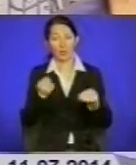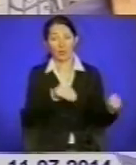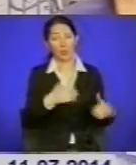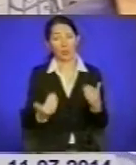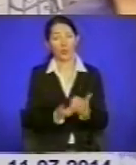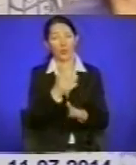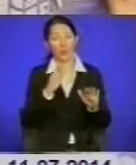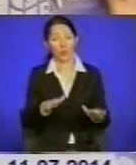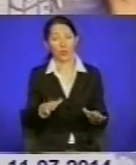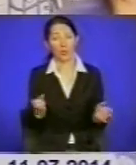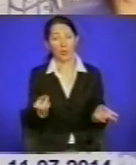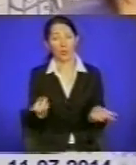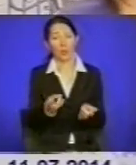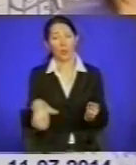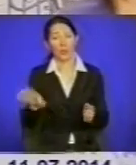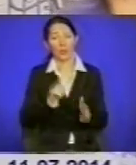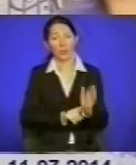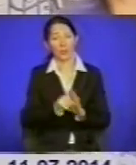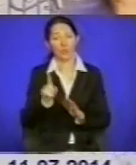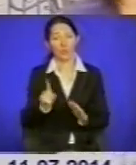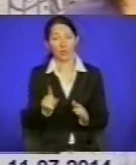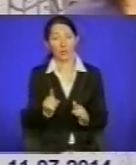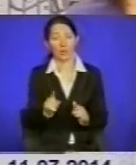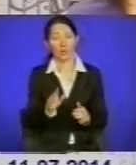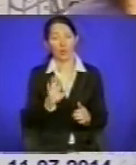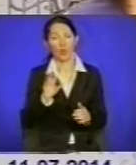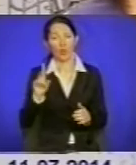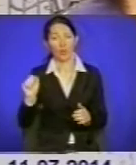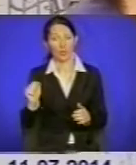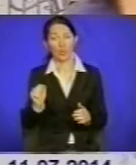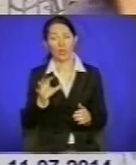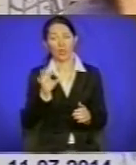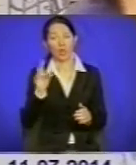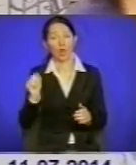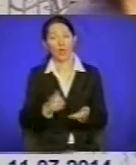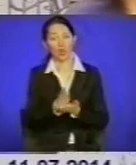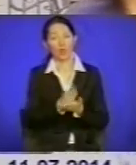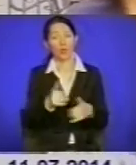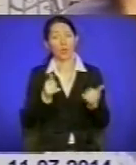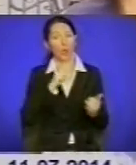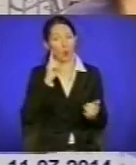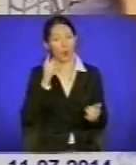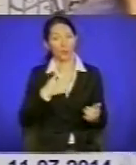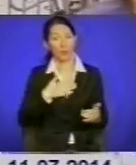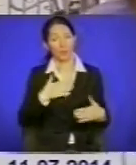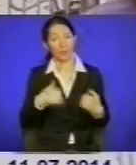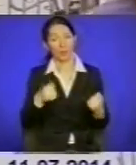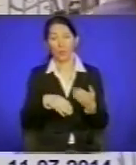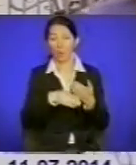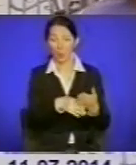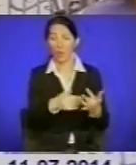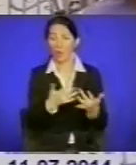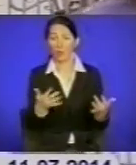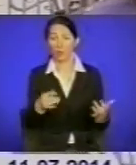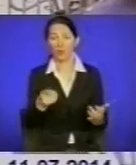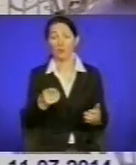все починати. І волонтерські організації, соціальні служби для молоді, ми, рятувальники, допомагаємо всіляко їм адаптуватися на новому